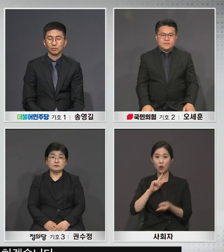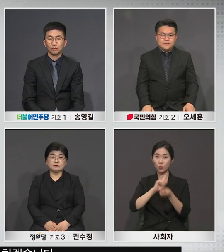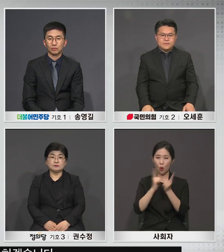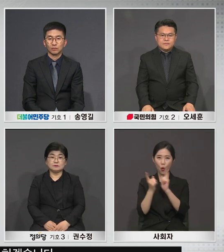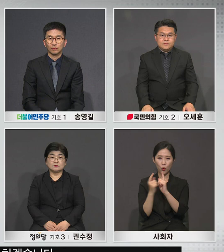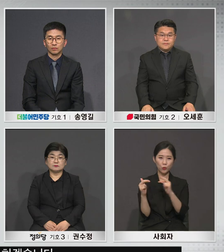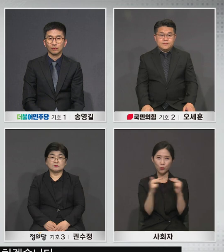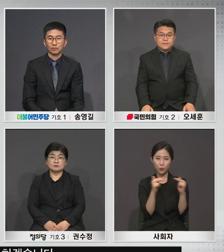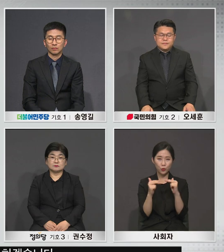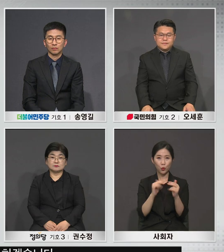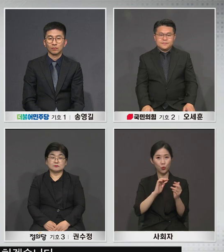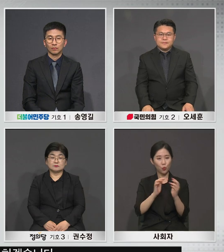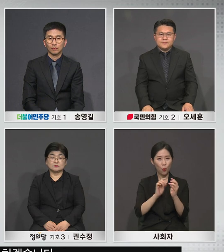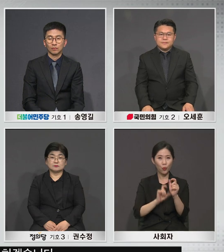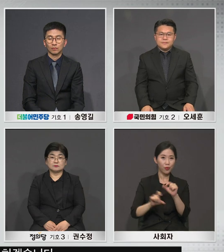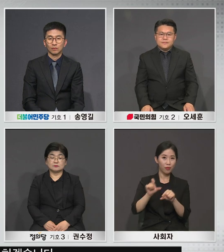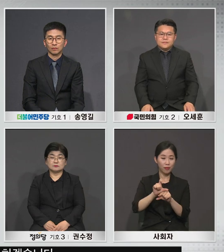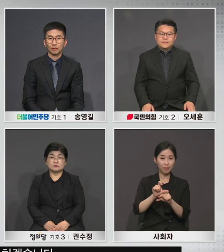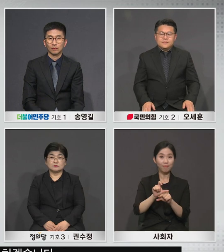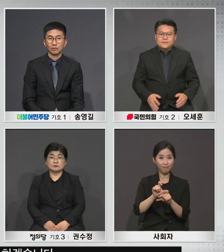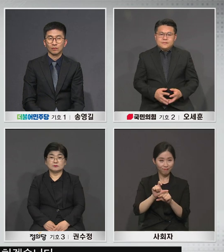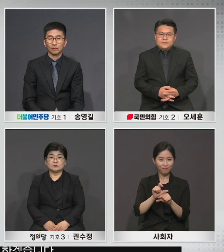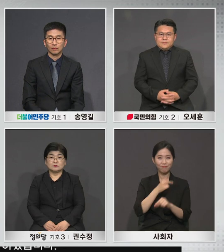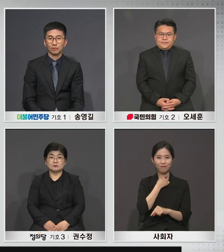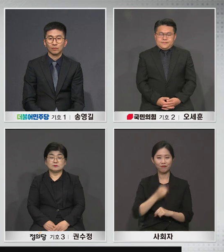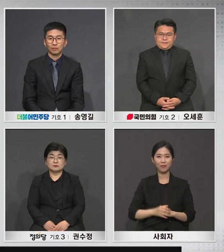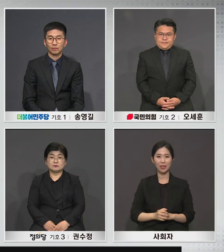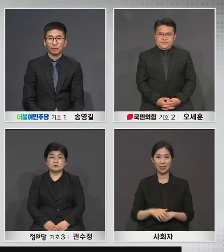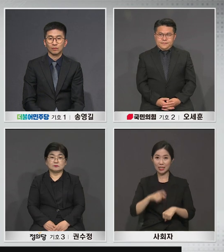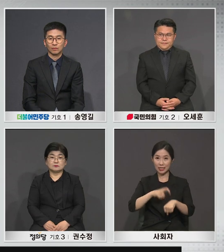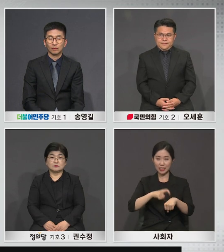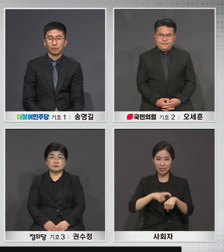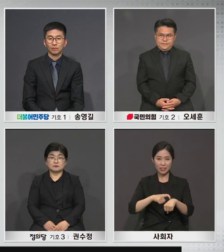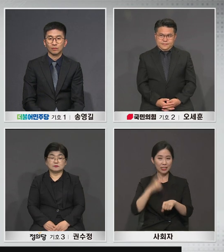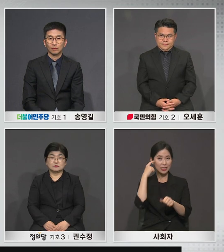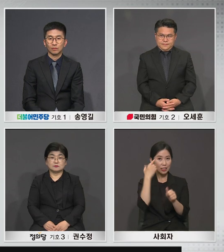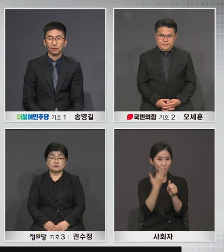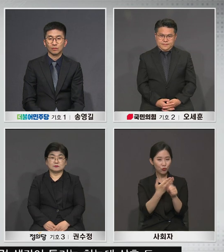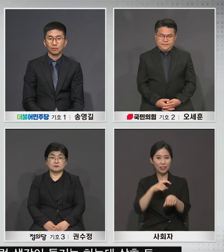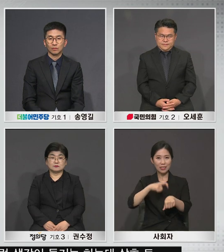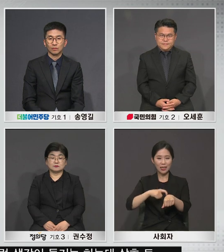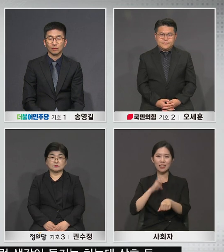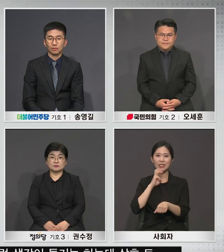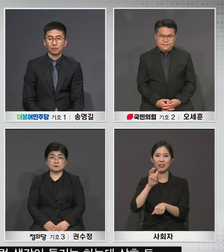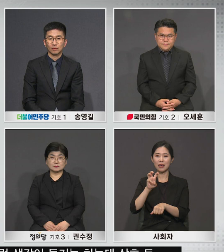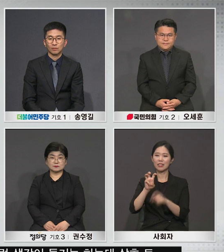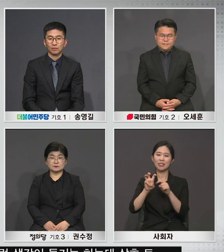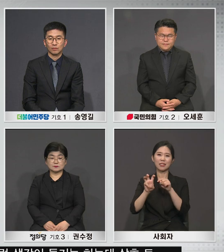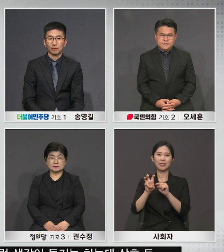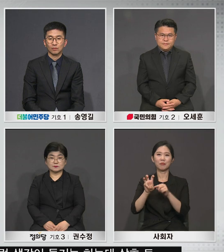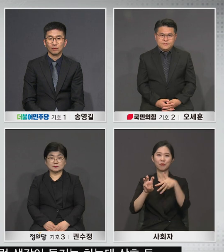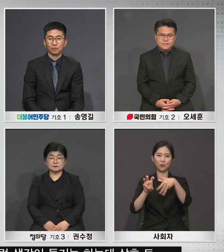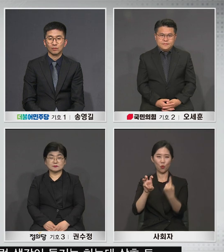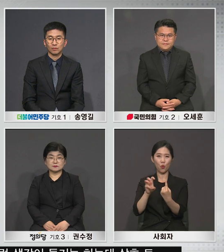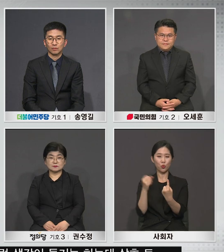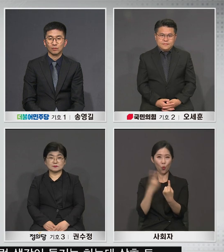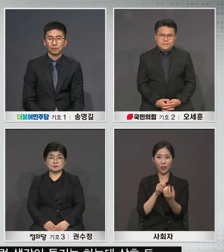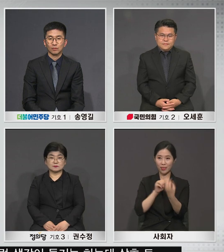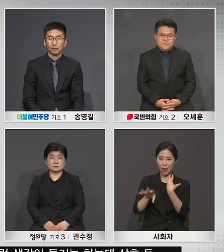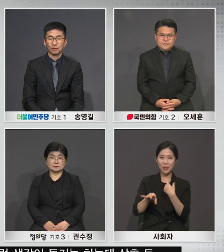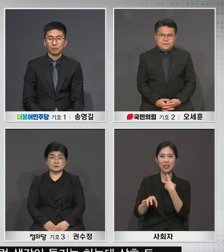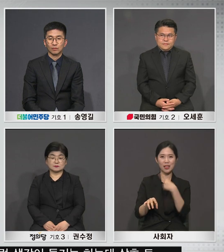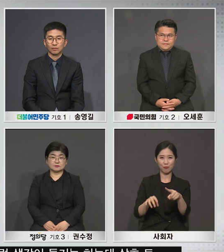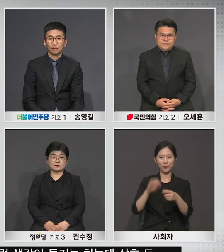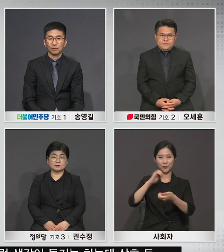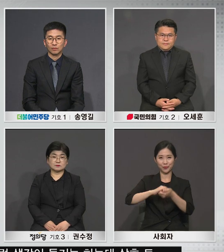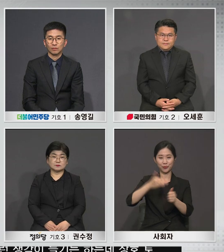더 구체화시켜보면 어떨까 싶습니다. 마찬가지로 30초 질문, 1분 답변 형식으로 진행이 되는데요. 처음은 송용길 후보께